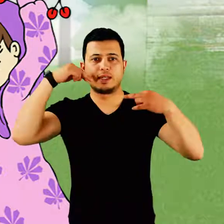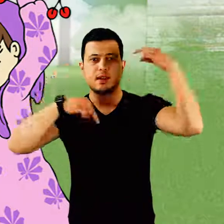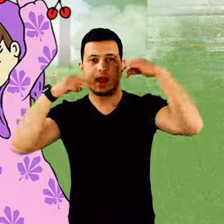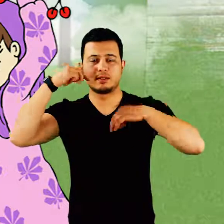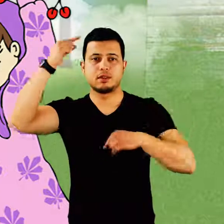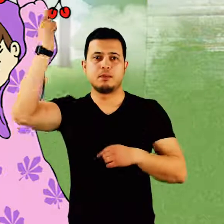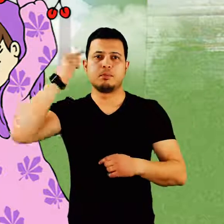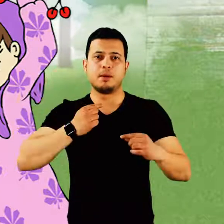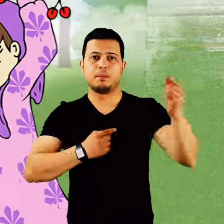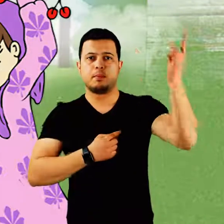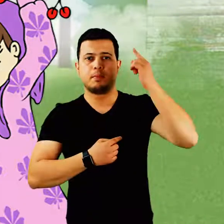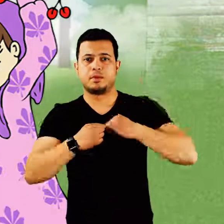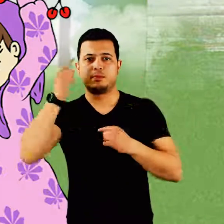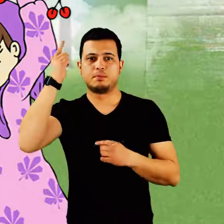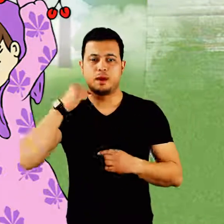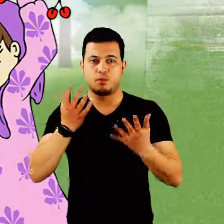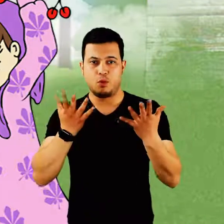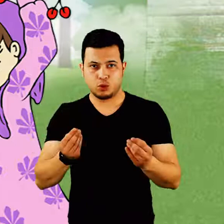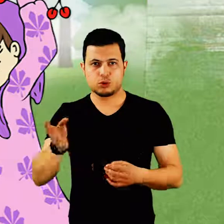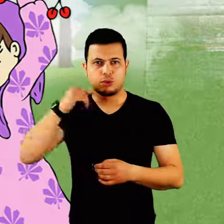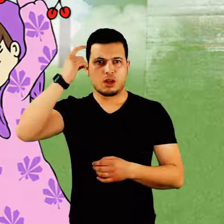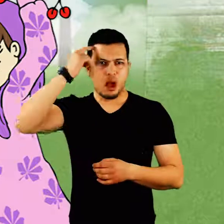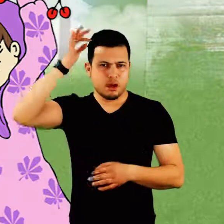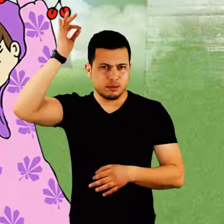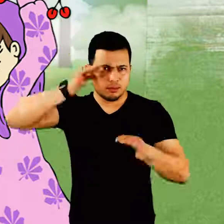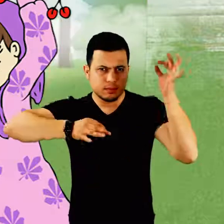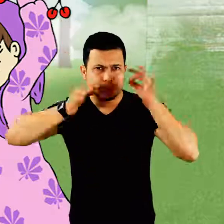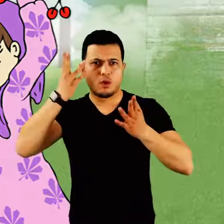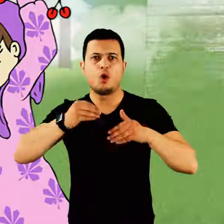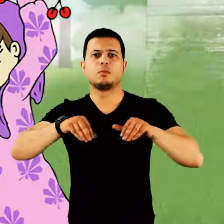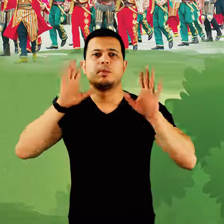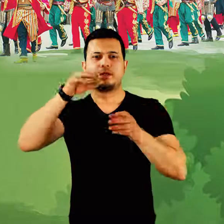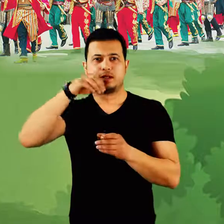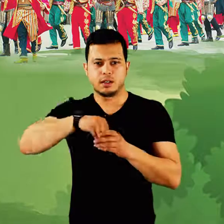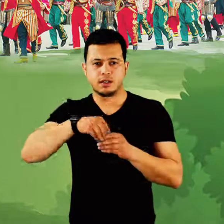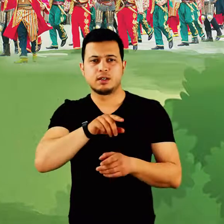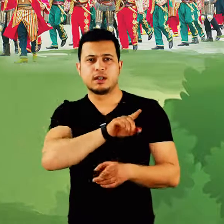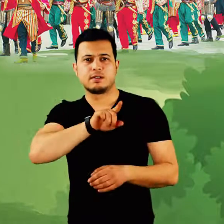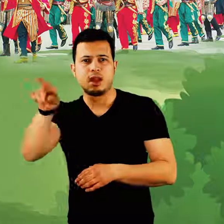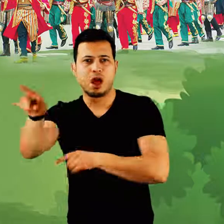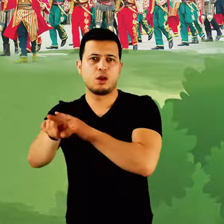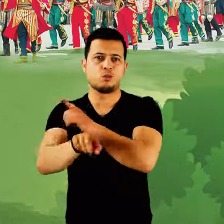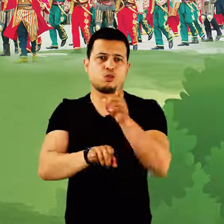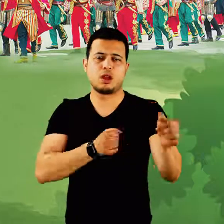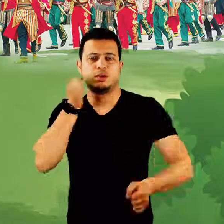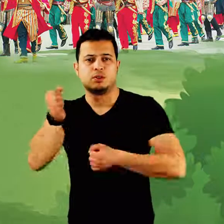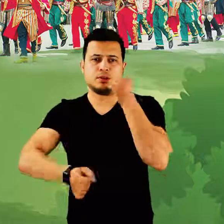düşüyordu. İkisi de kirazlar kafalarına gelmesin diye bir o yana bir bu yana kaçıp